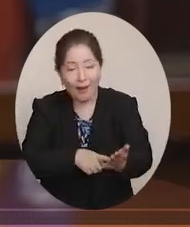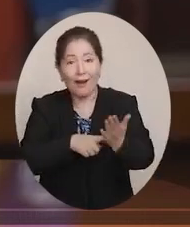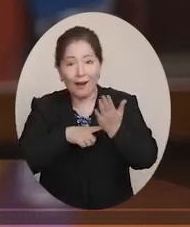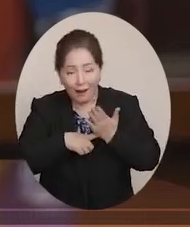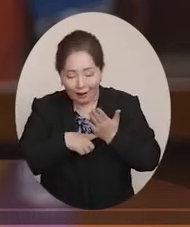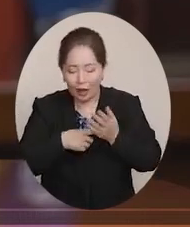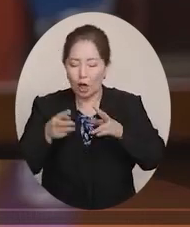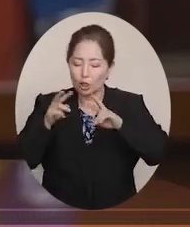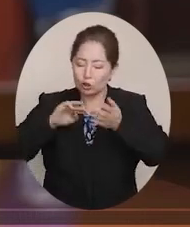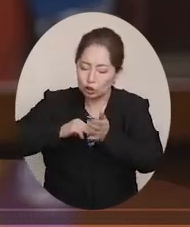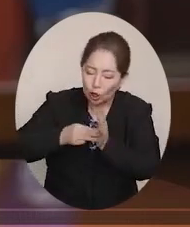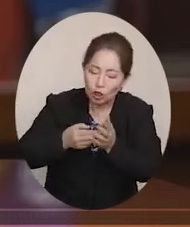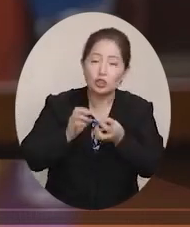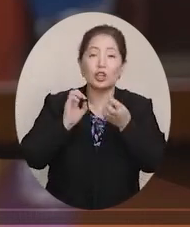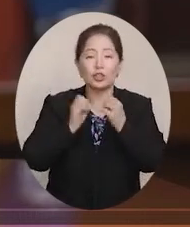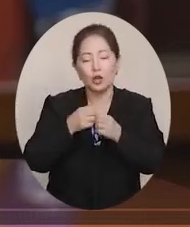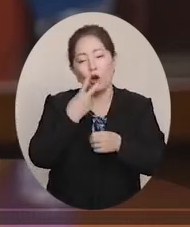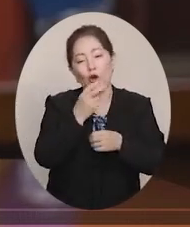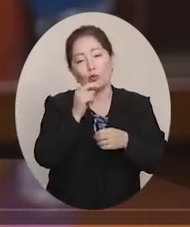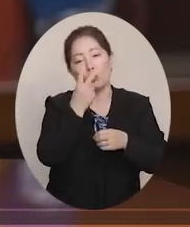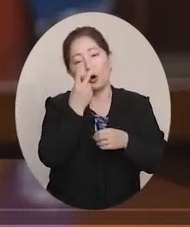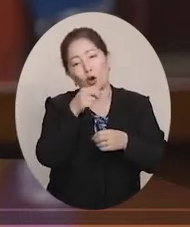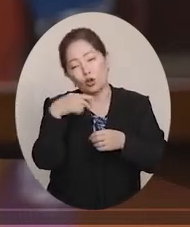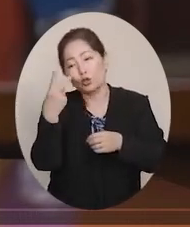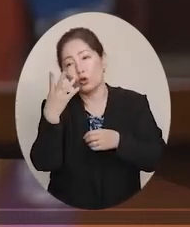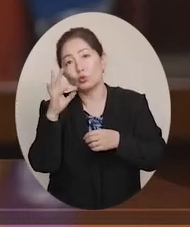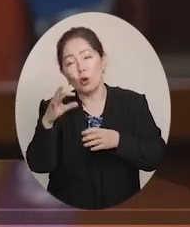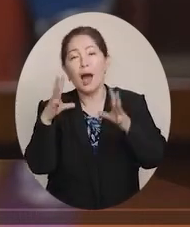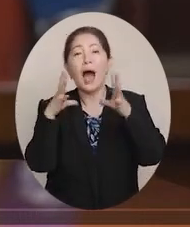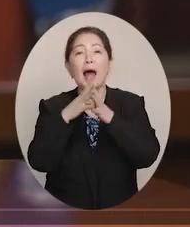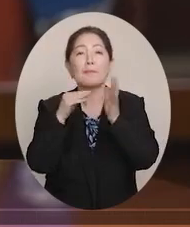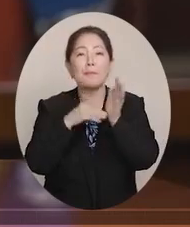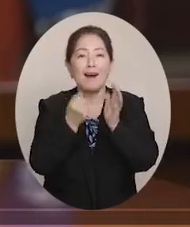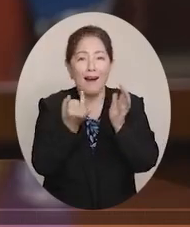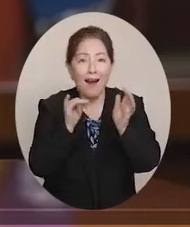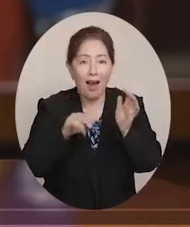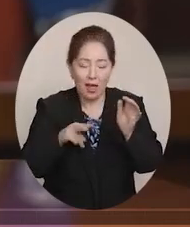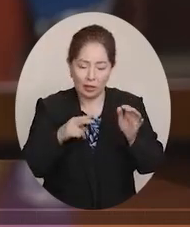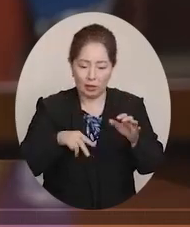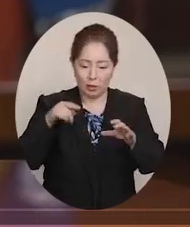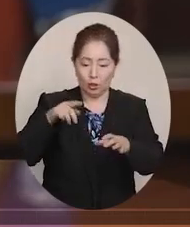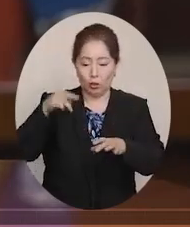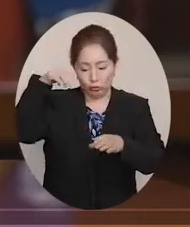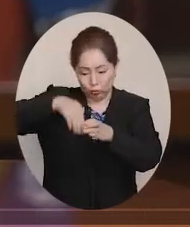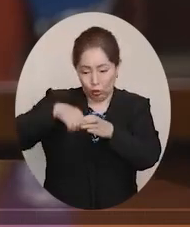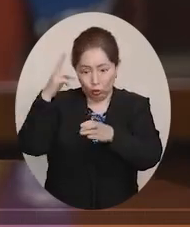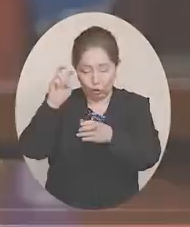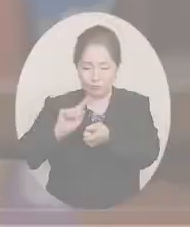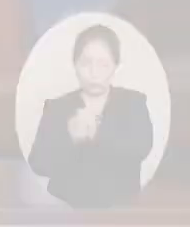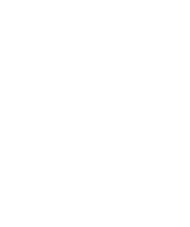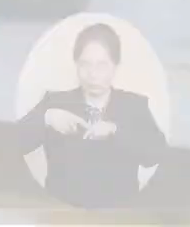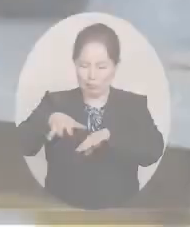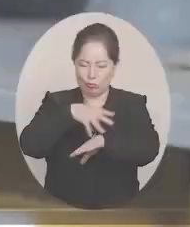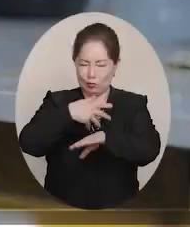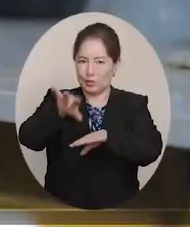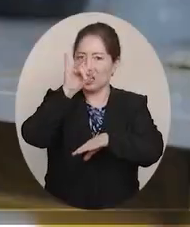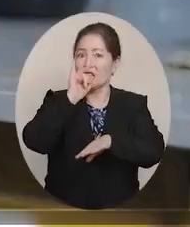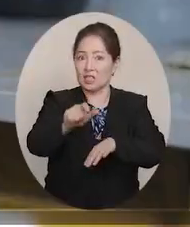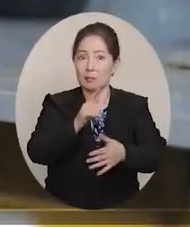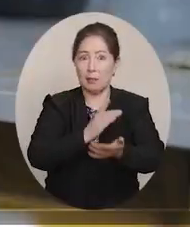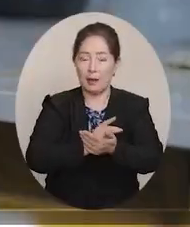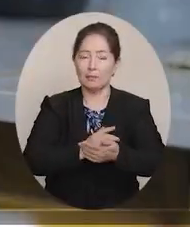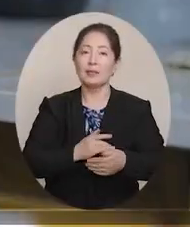гаргаад за эхний энэ 2020-24 онд 100,000 одоо айлын нүхэн нойлыг эко нүхэн нойл болох энэ хөтөлбөрийг эхлүүлсэн. За бид нар